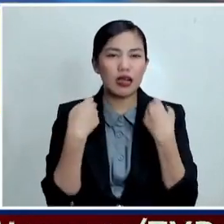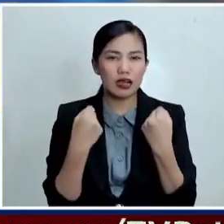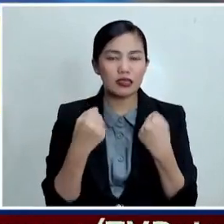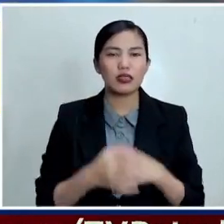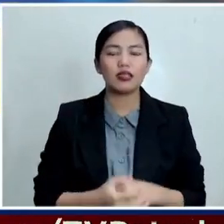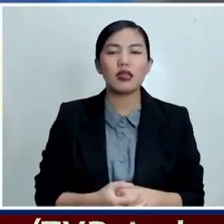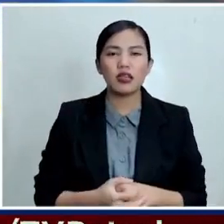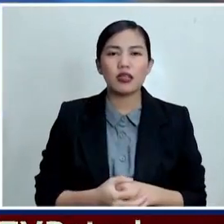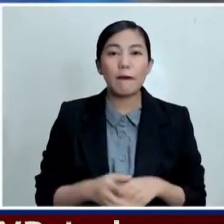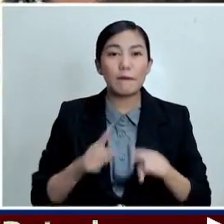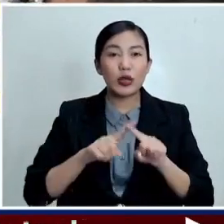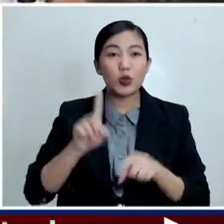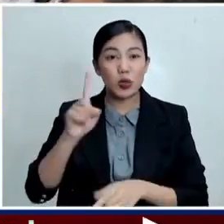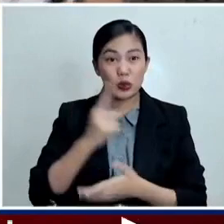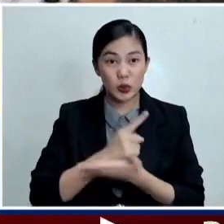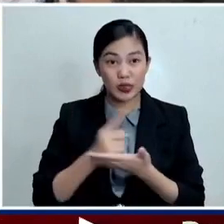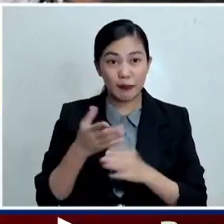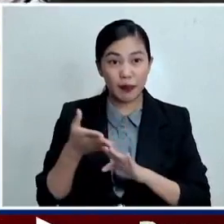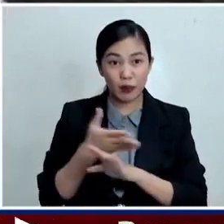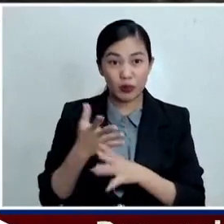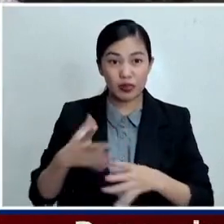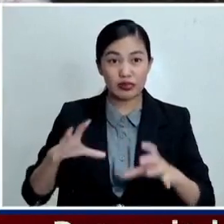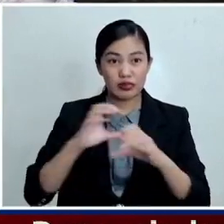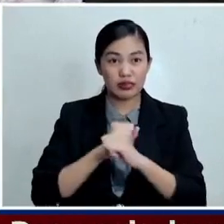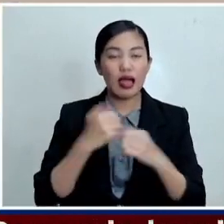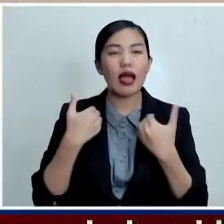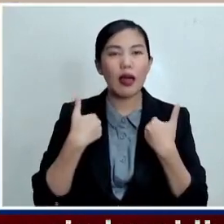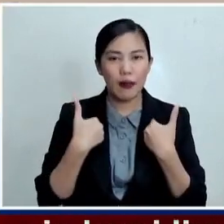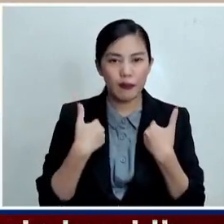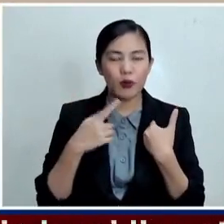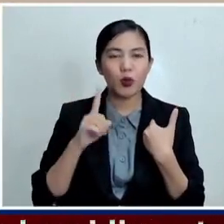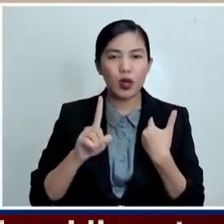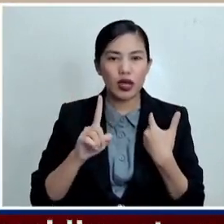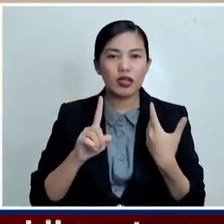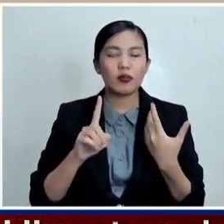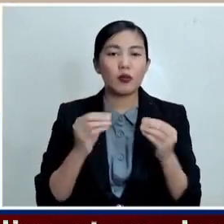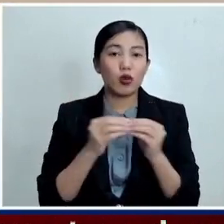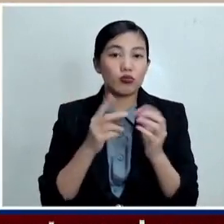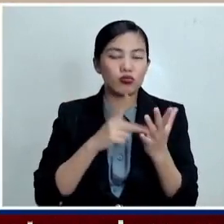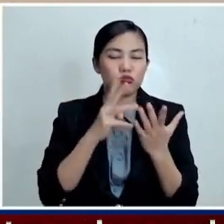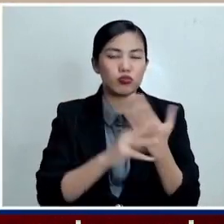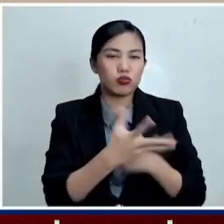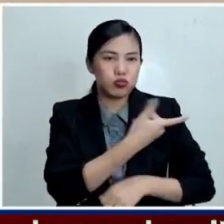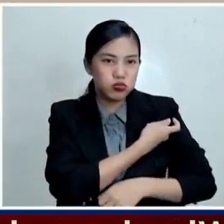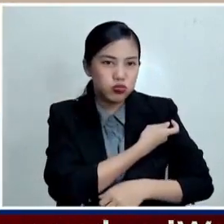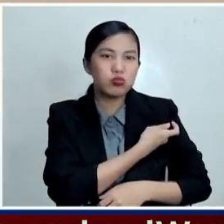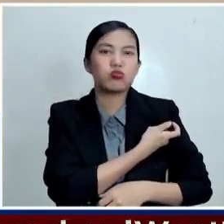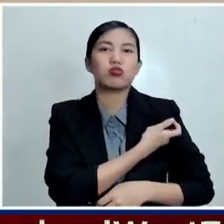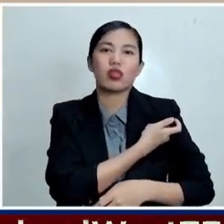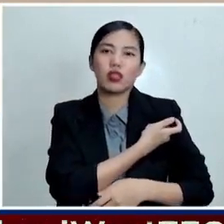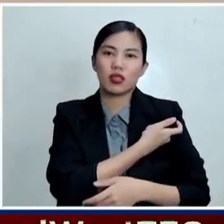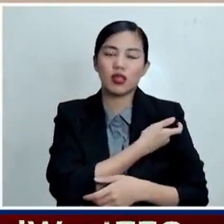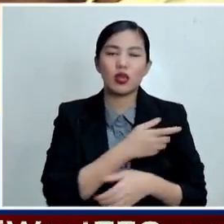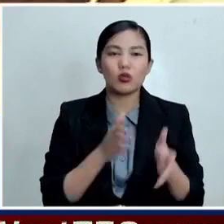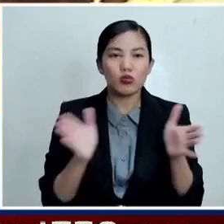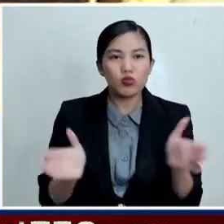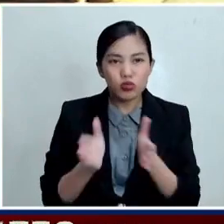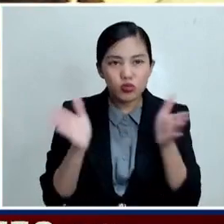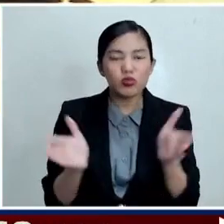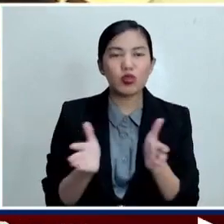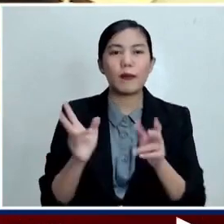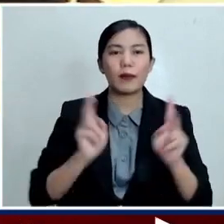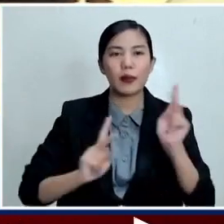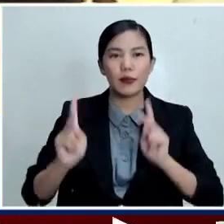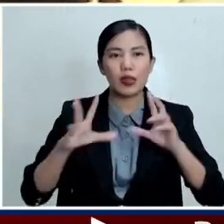linggo bago nito, nagsagawa pa ng bakunahang bayan ang Department of Health para mas mahikayat ang publiko na magpa-booster